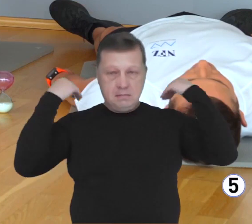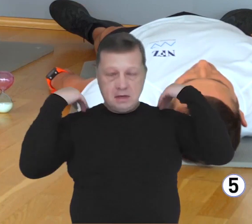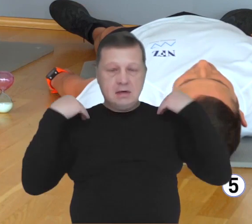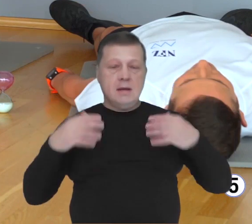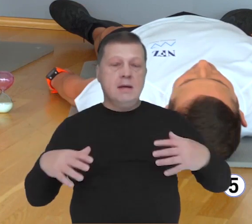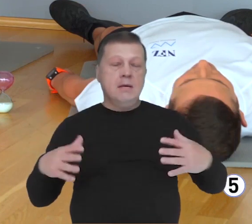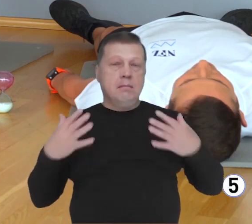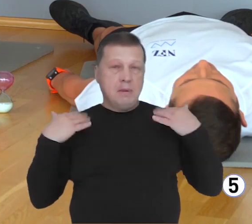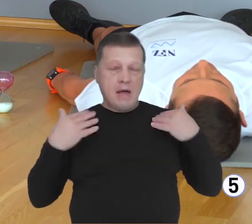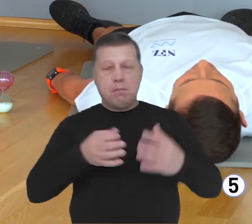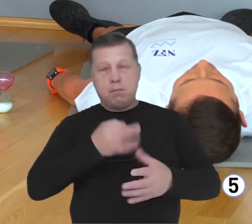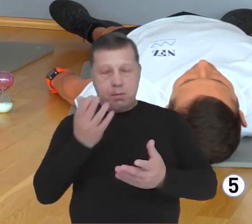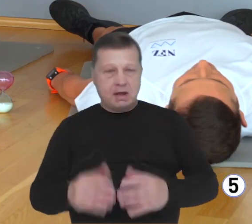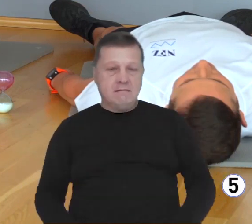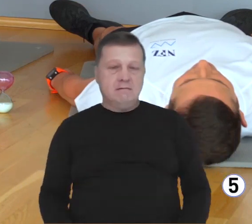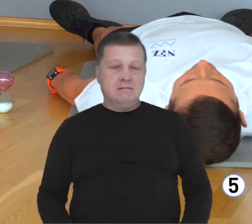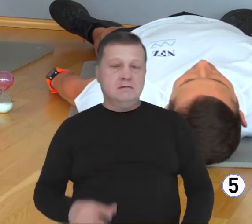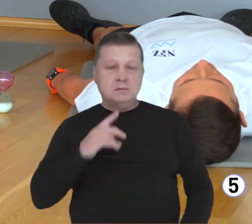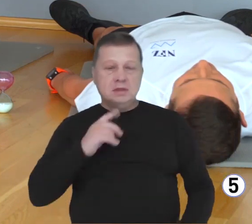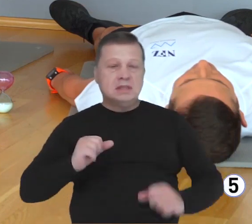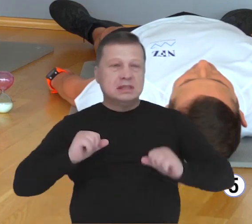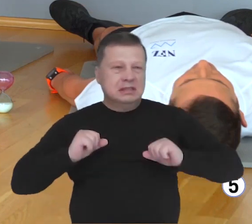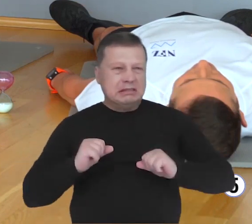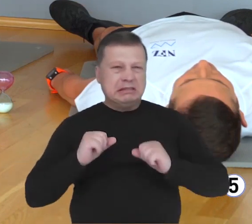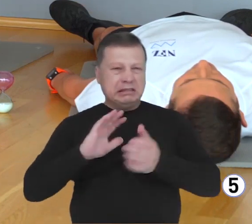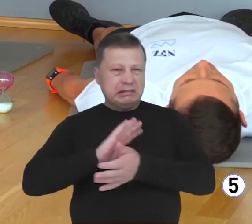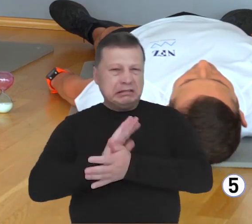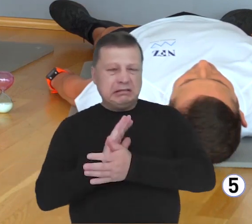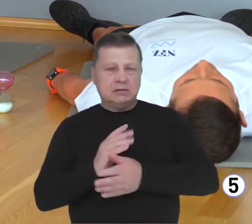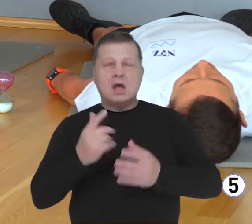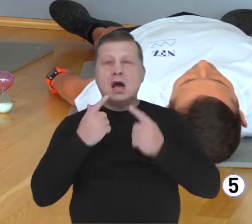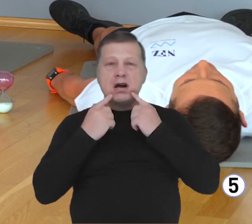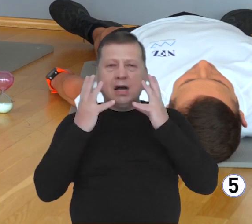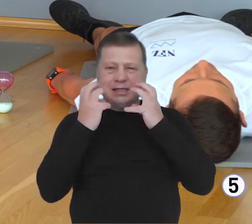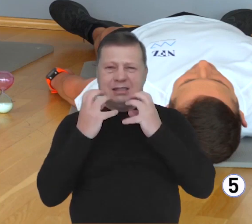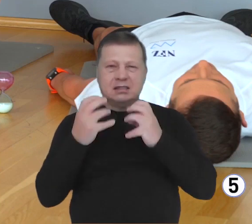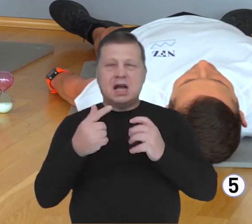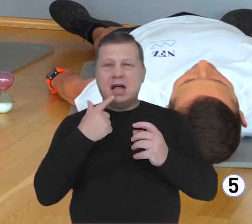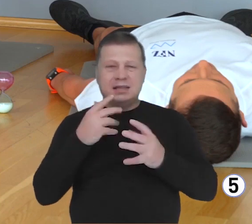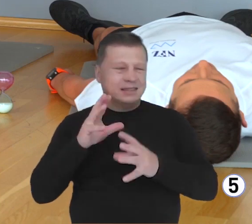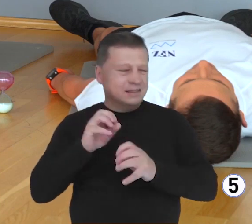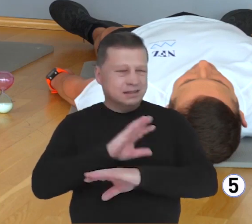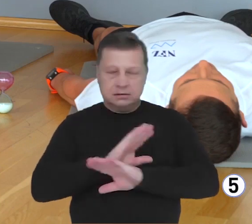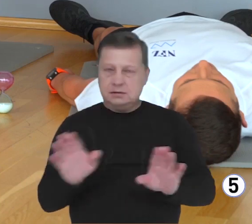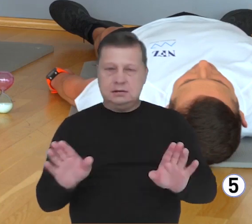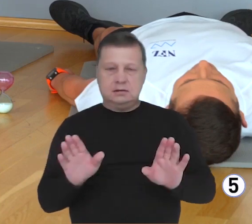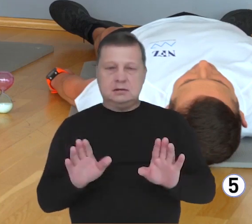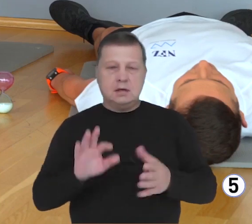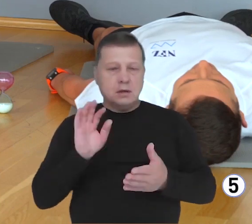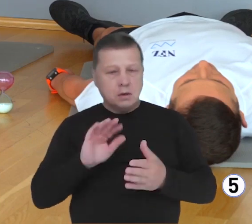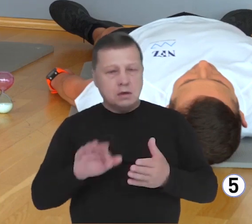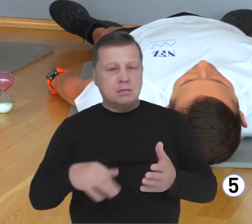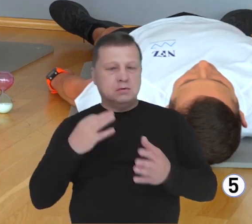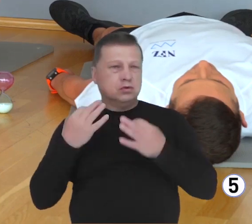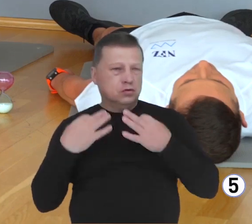ramiona, barki, plecy. Upewnij się, że nie zaciskasz niepotrzebnie szczęki, języka.